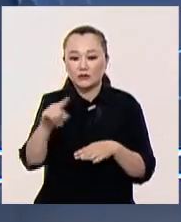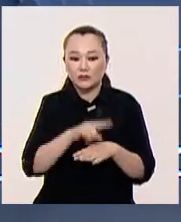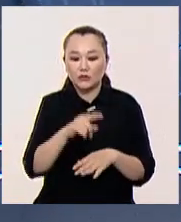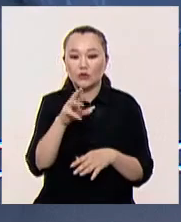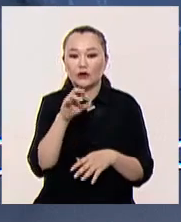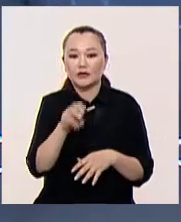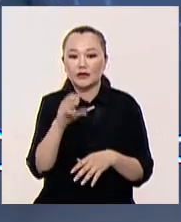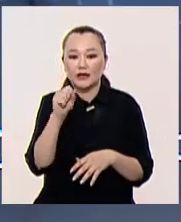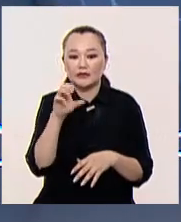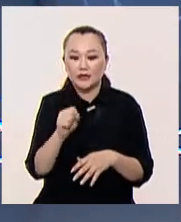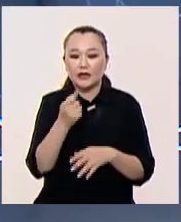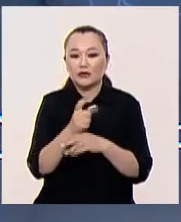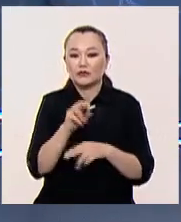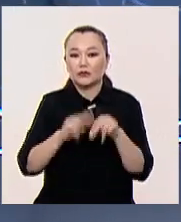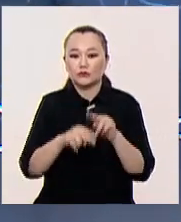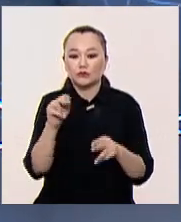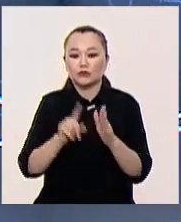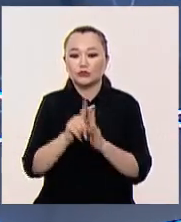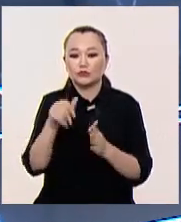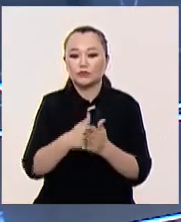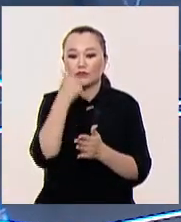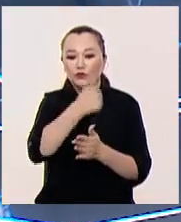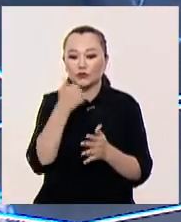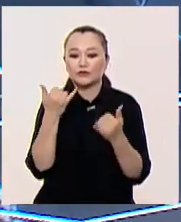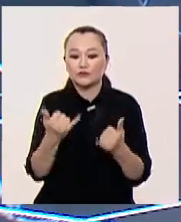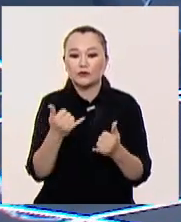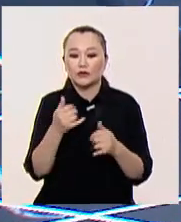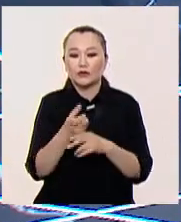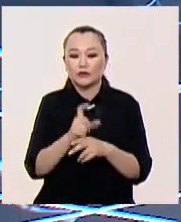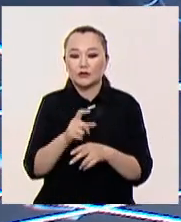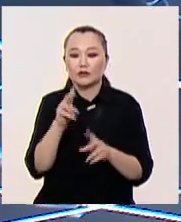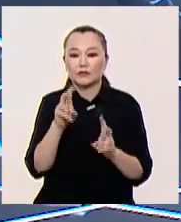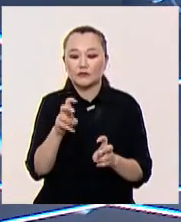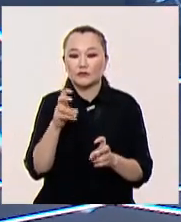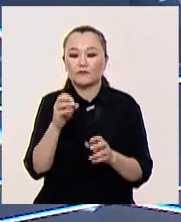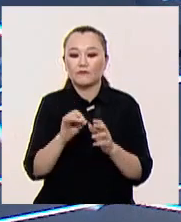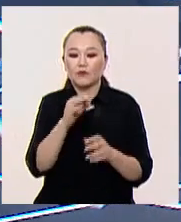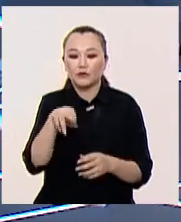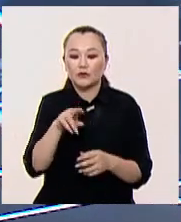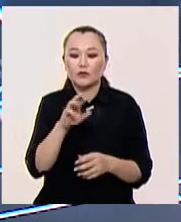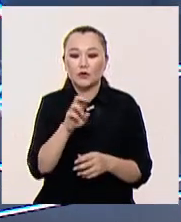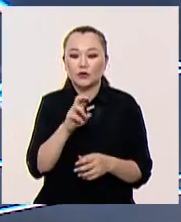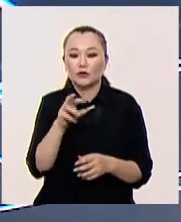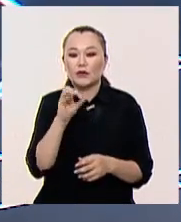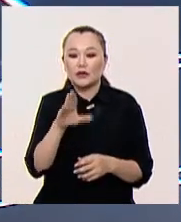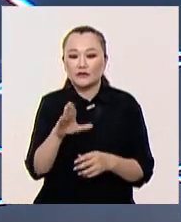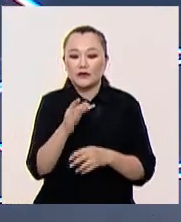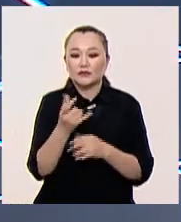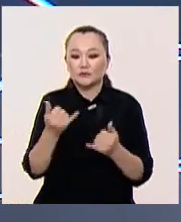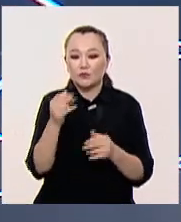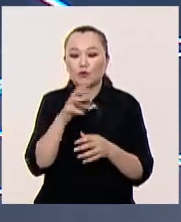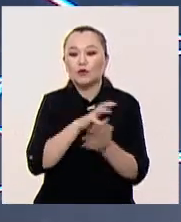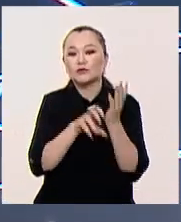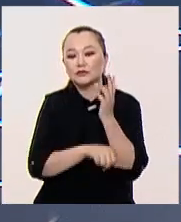Куркыт-Ата. Его строительство начнут в феврале нового года. А сегодня проект терминала презентовал фонд Булата Утимуратова. После завершения всех